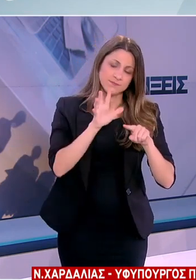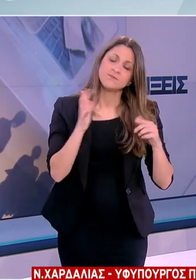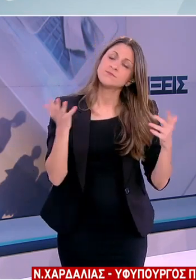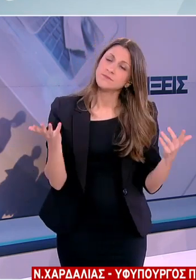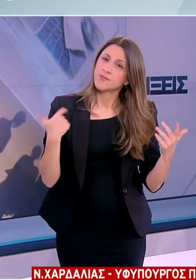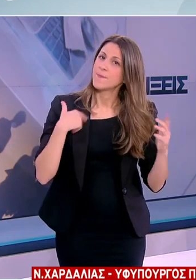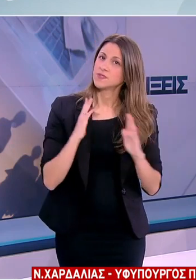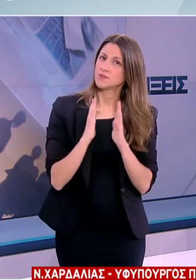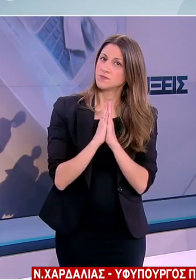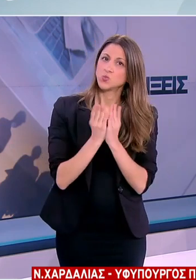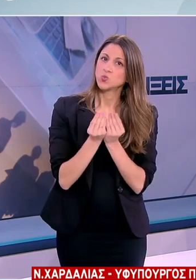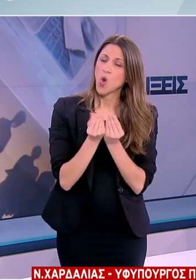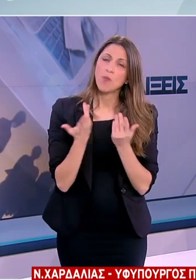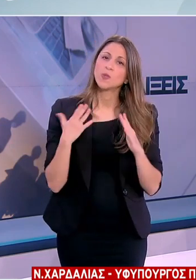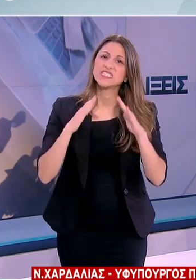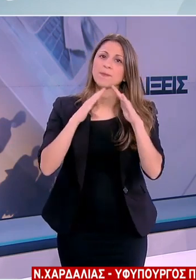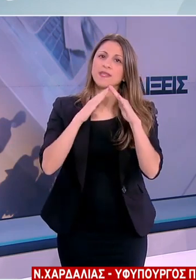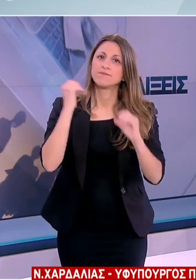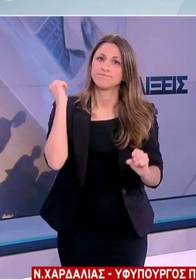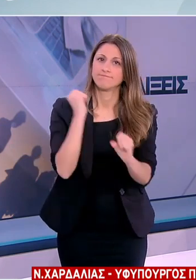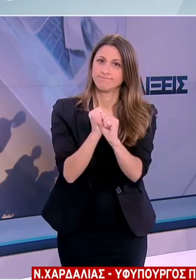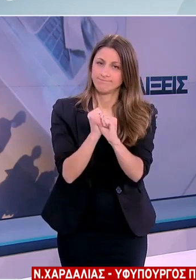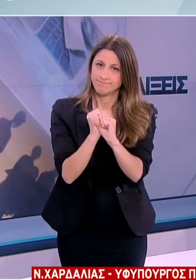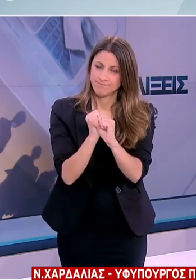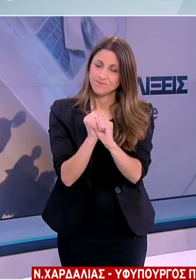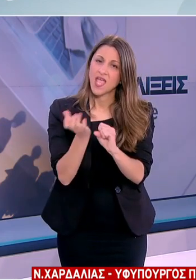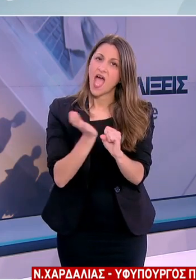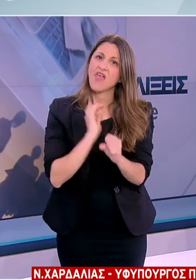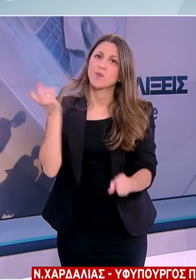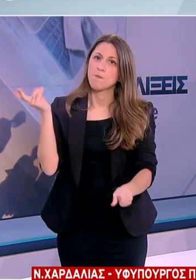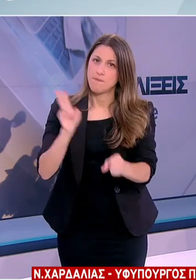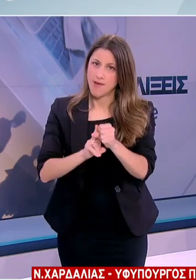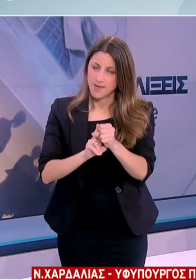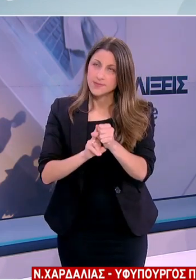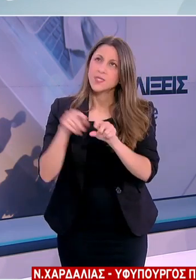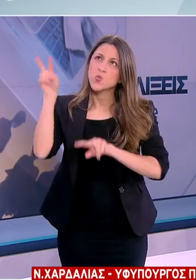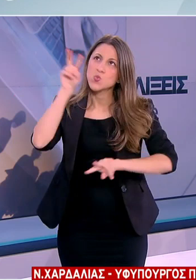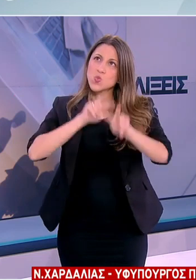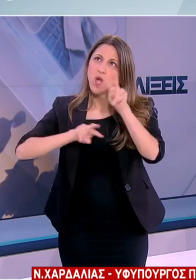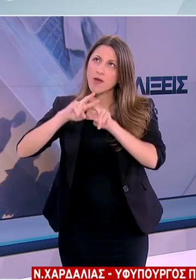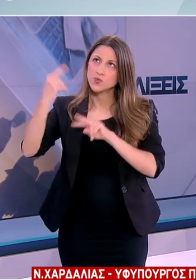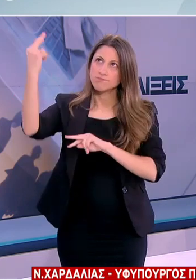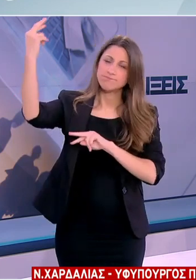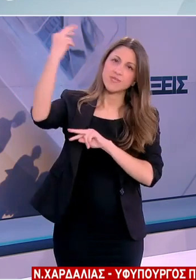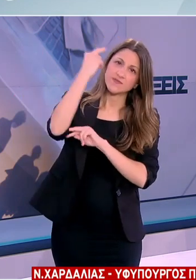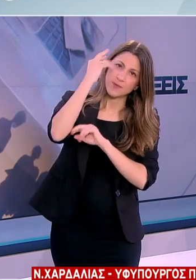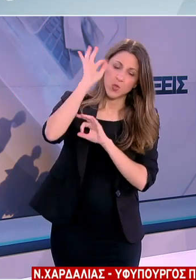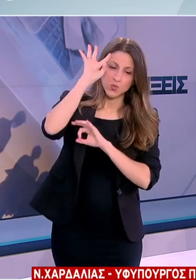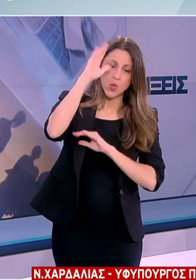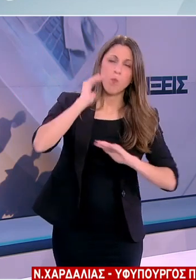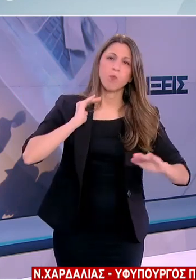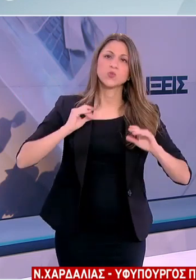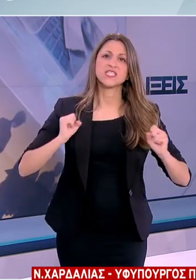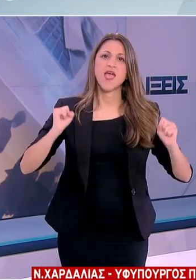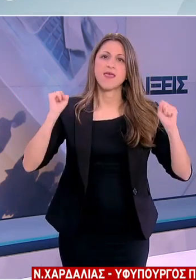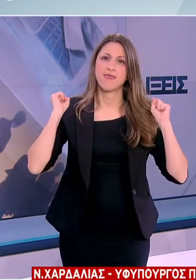προσευχηθούμε για τους αγαπημένους μας από το σπίτι. Και εκείνοι από εκεί ψηλά θα ήθελαν να προστατεύσουμε την υγεία τη δική μας, αλλά και των γύρων μας. Σύντομα θα βρεθούμε